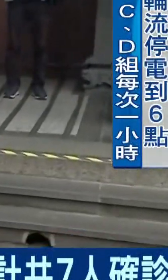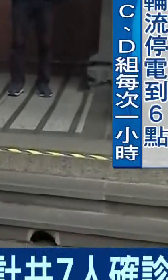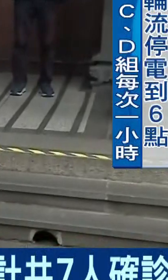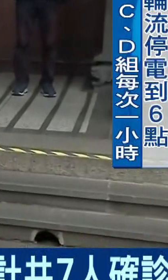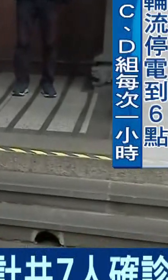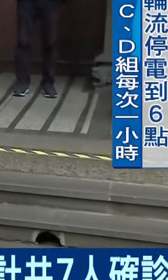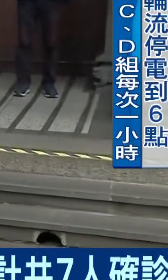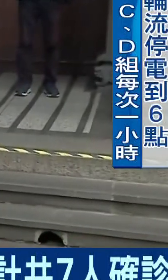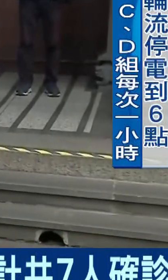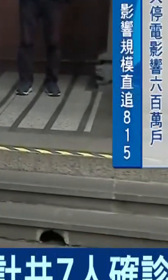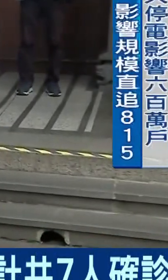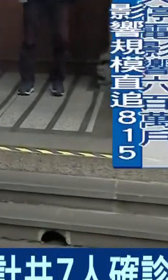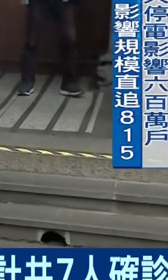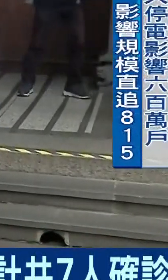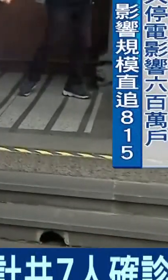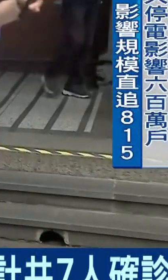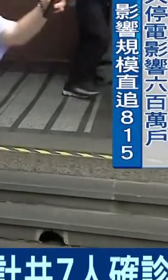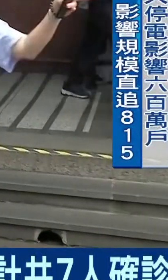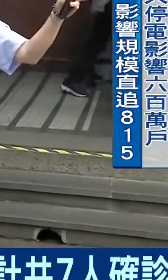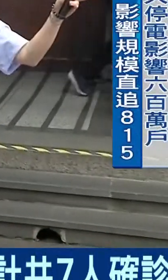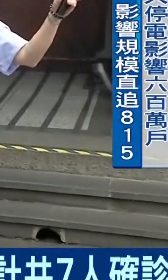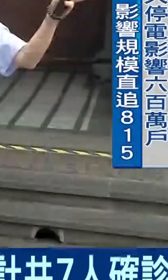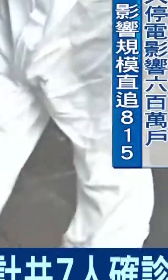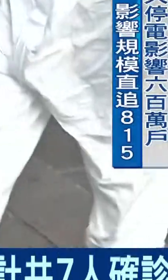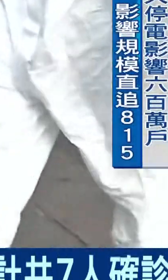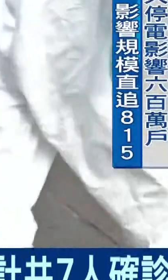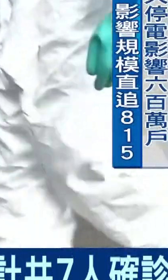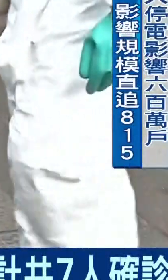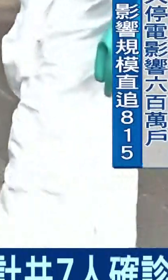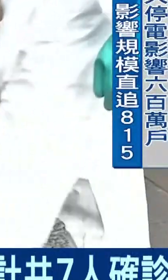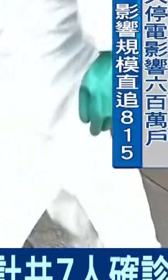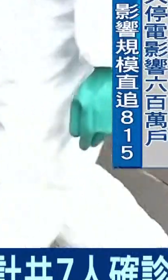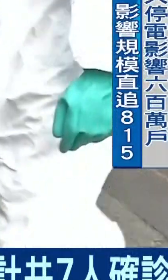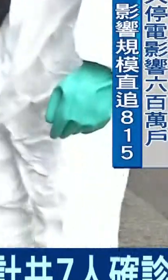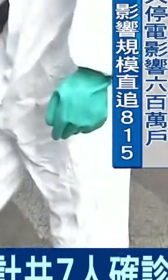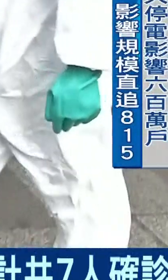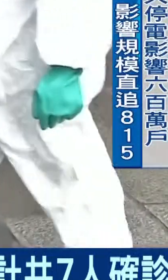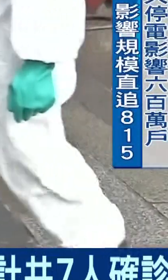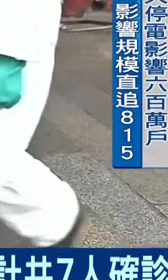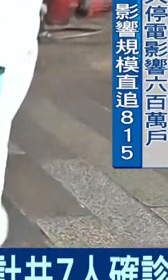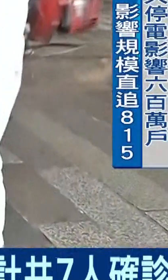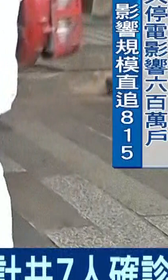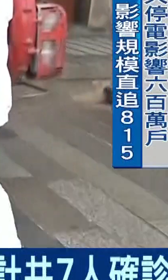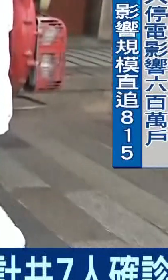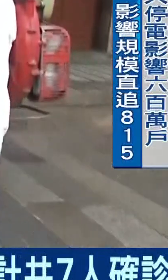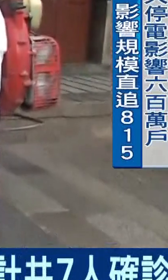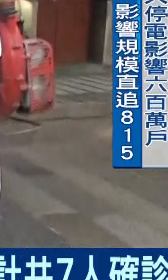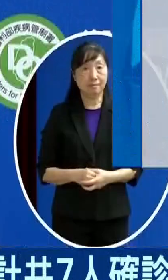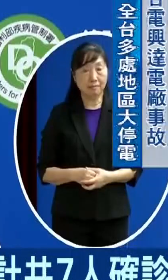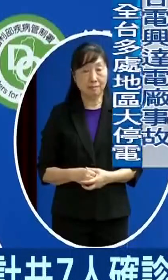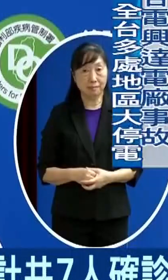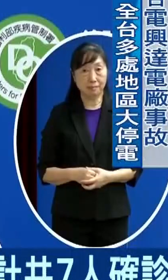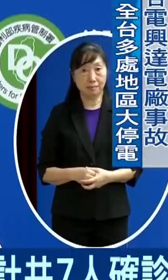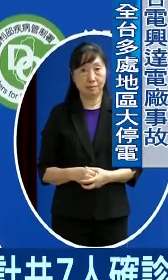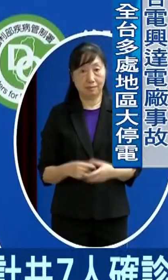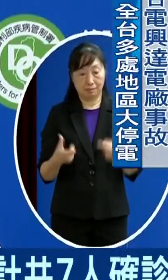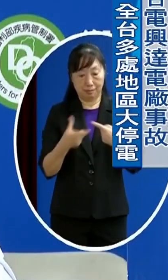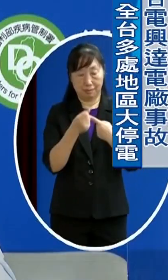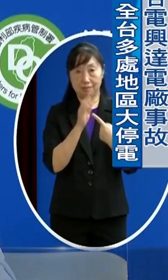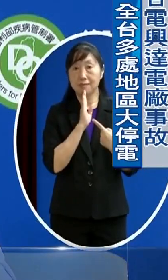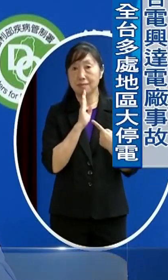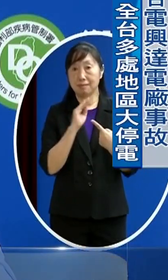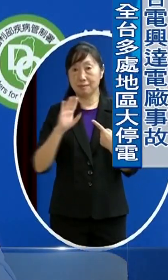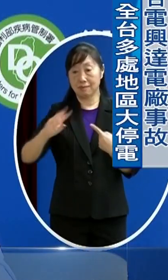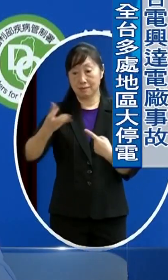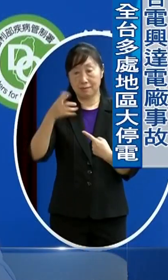地缘相关性，加上前一天公布的个案，总计万华茶艺馆相关群聚一共有7人确诊。 在万华里面，